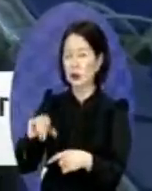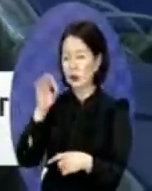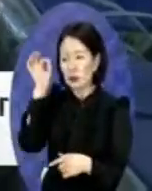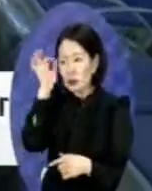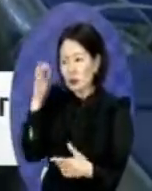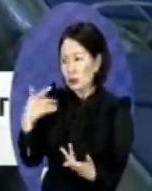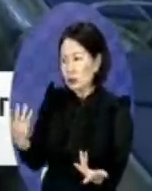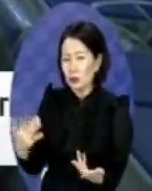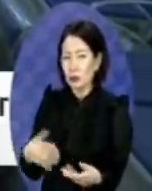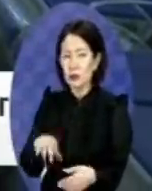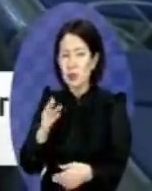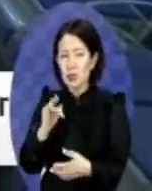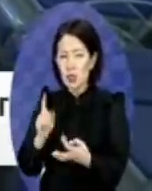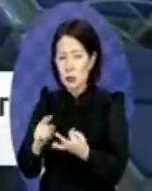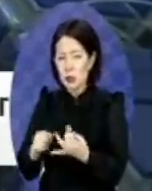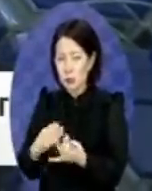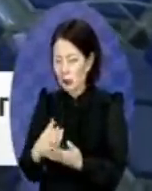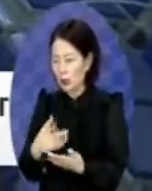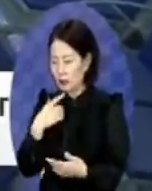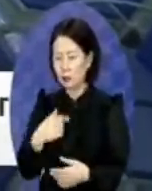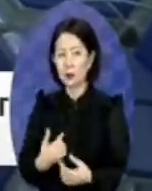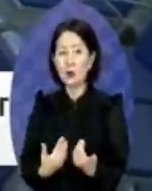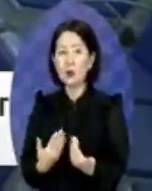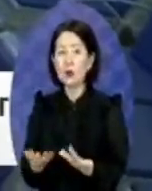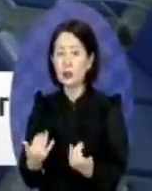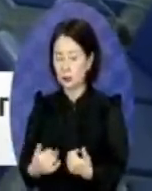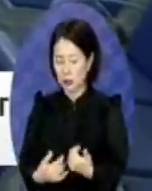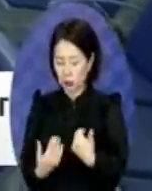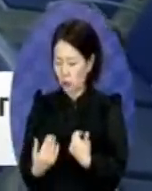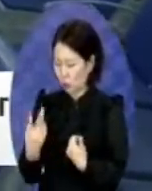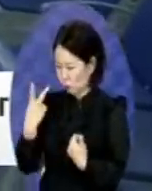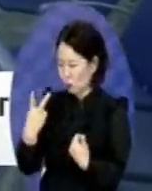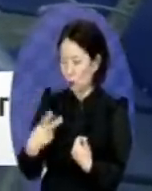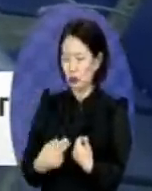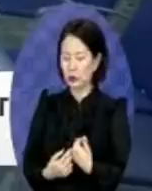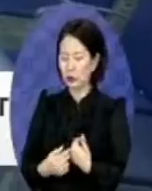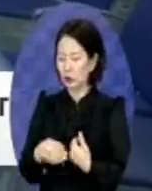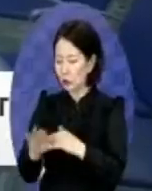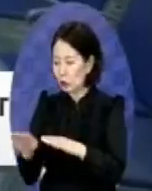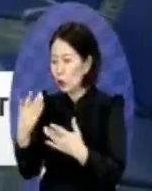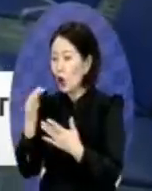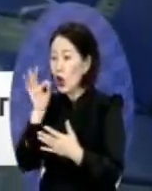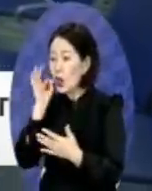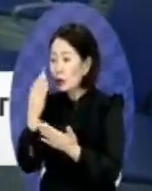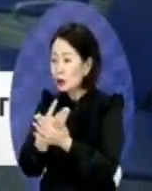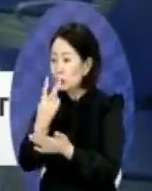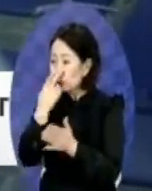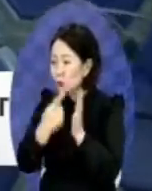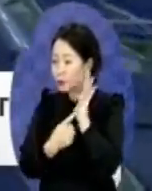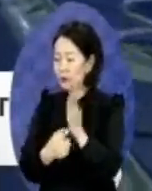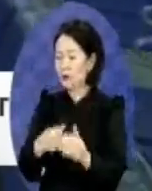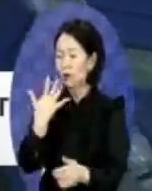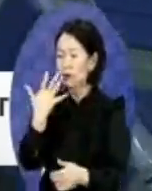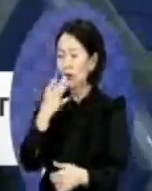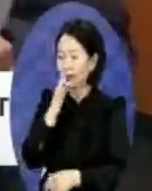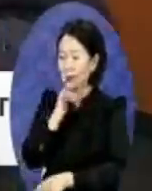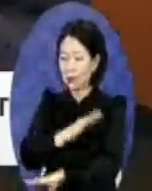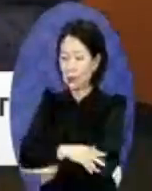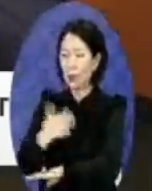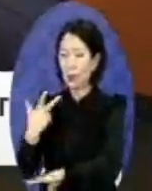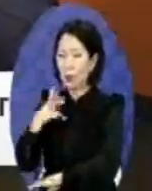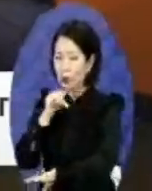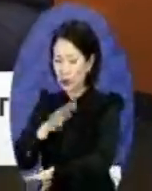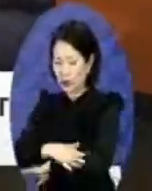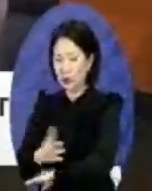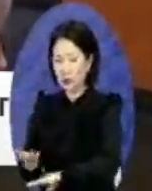мэдхөө. Тэрнээс ийм юм байгаа. Хоёр хүүхдтэй явж байгаа. Хоёр хүүхдтэй хүүхдтэй кино үзүүлэх гээд нэг нь 5-та нэг нь 3 настай.